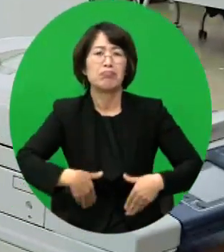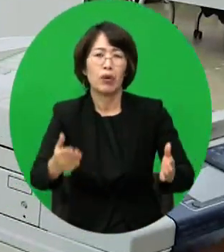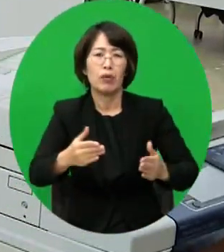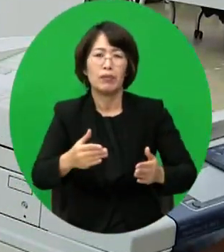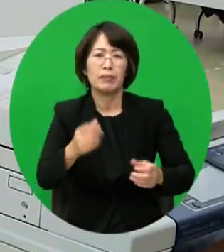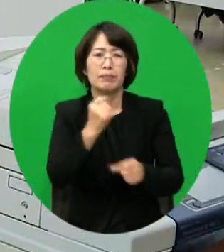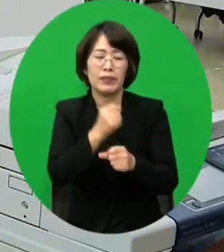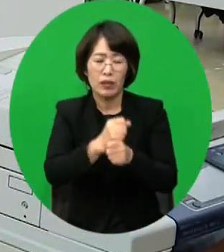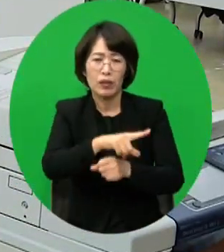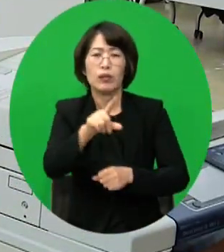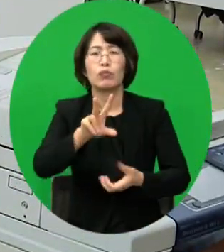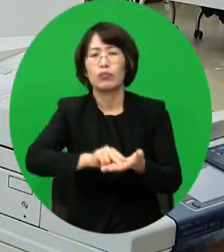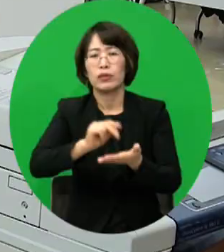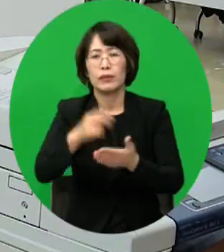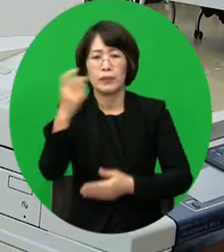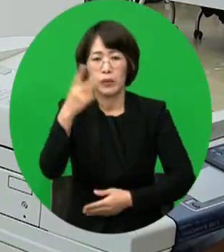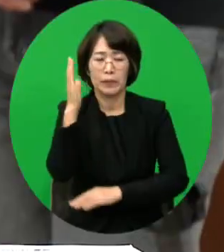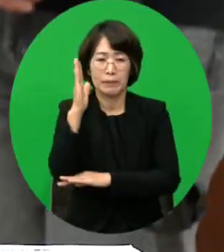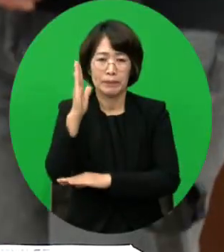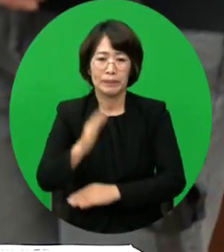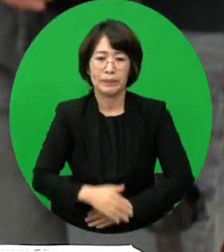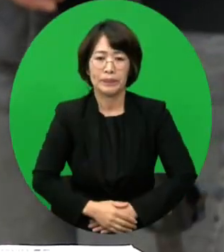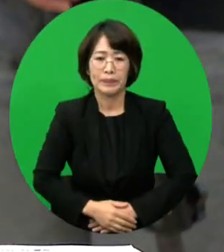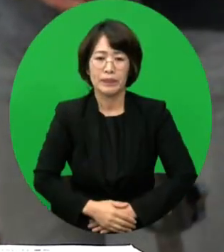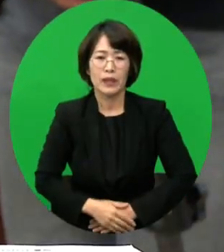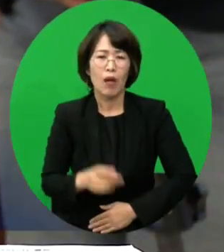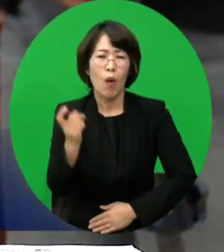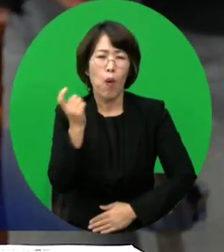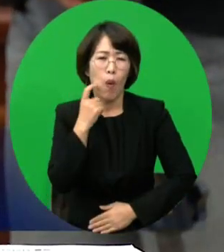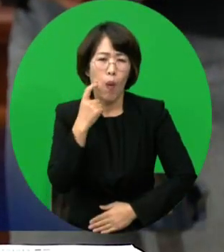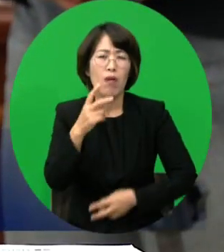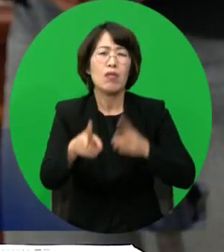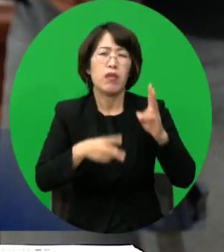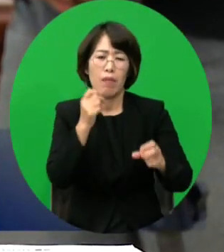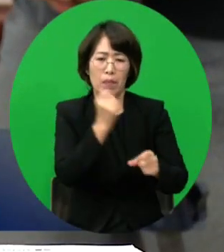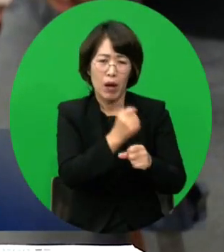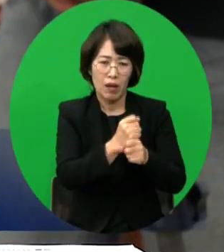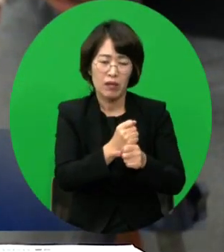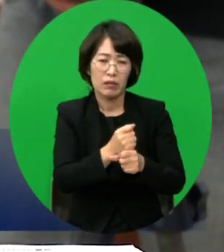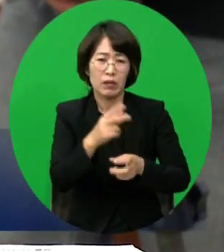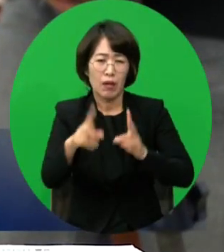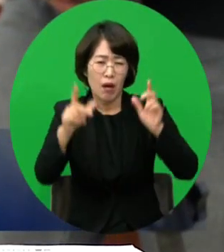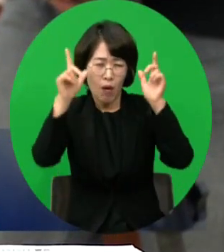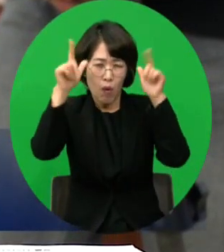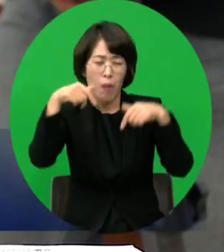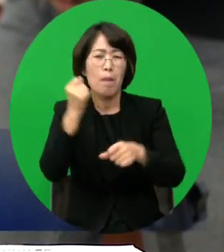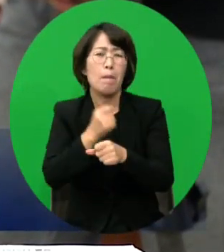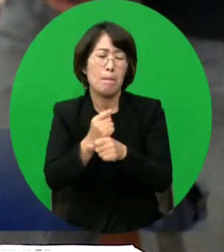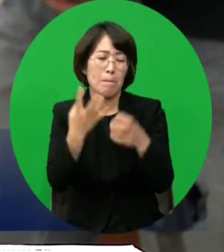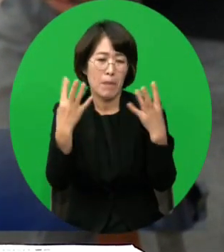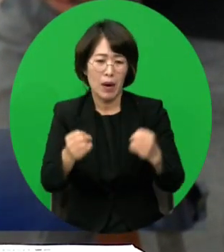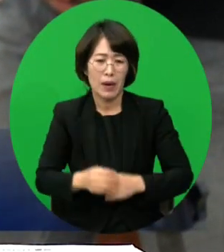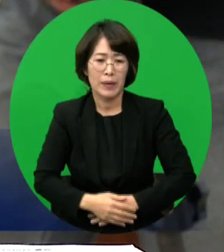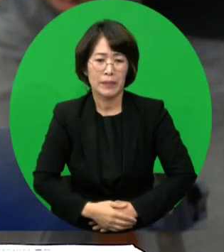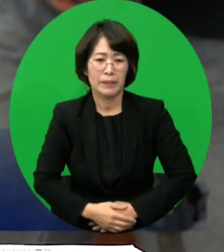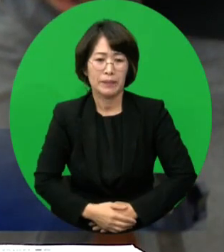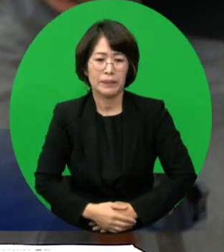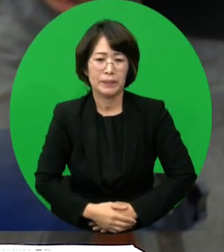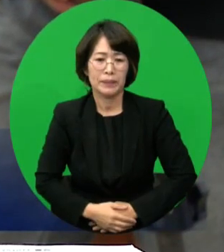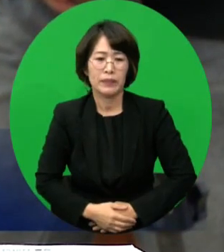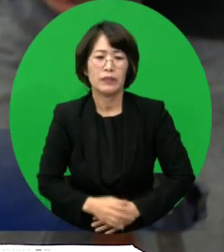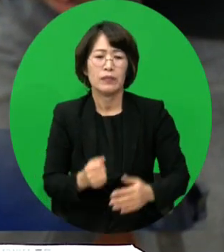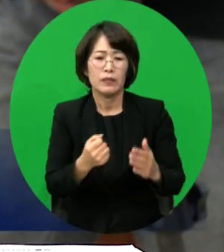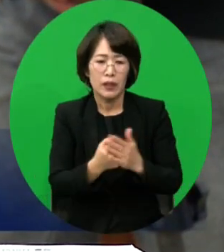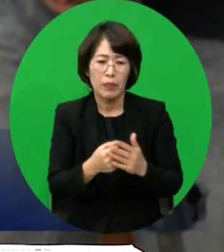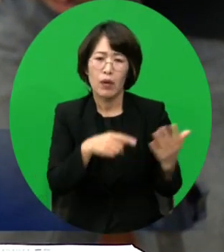거듭 문제를 제기했습니다. 거짓 수요가 발생이 된 것이고 억지 수요를 만들어낸 겁니다. 예.